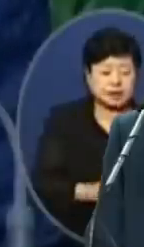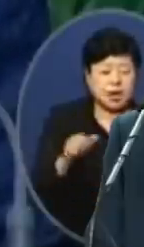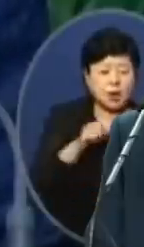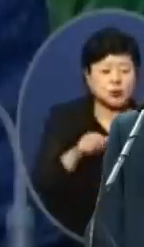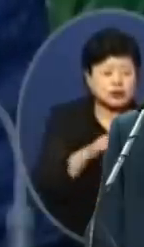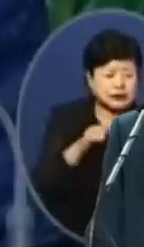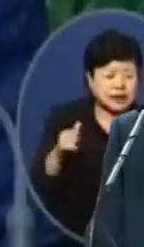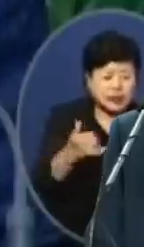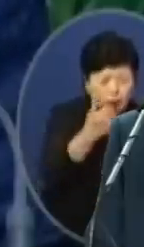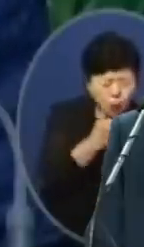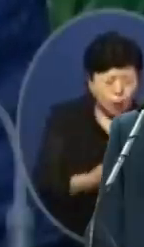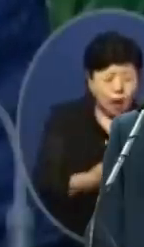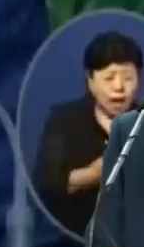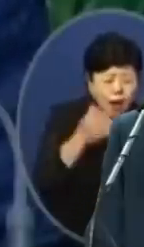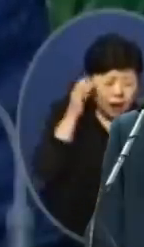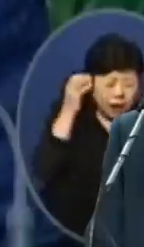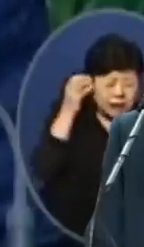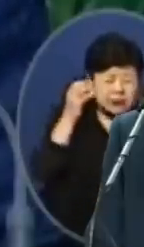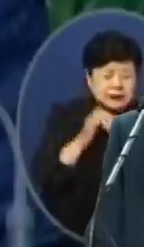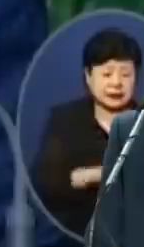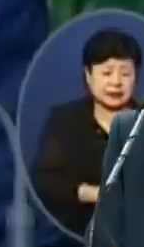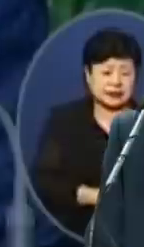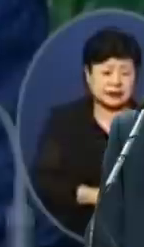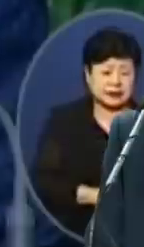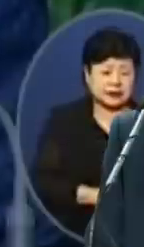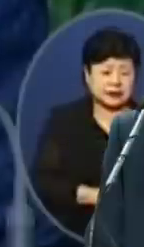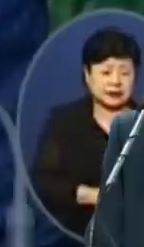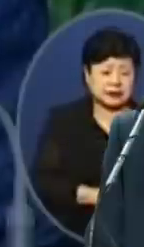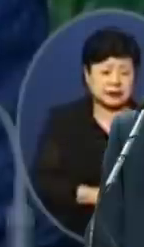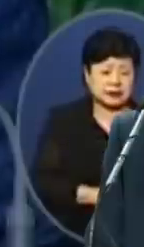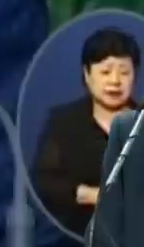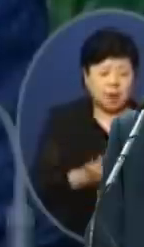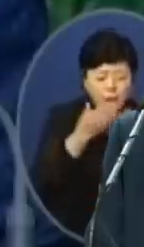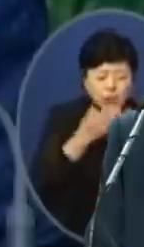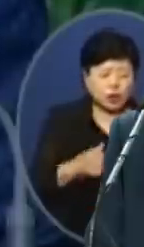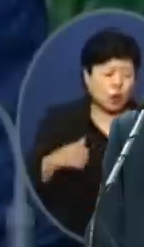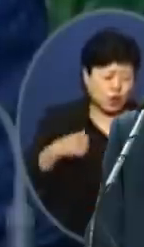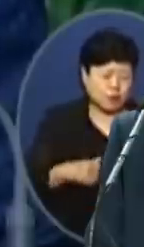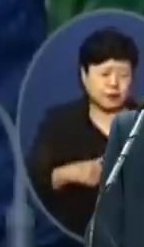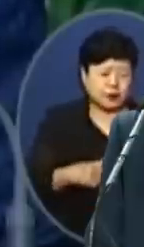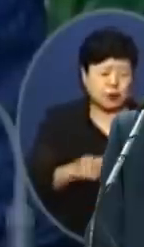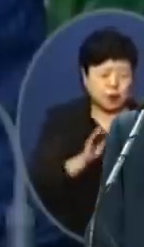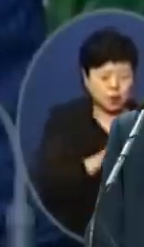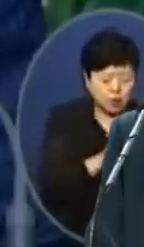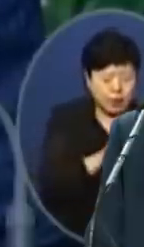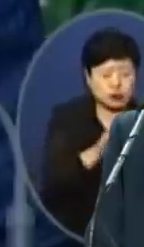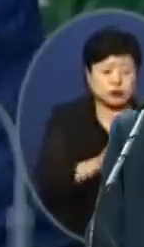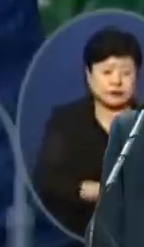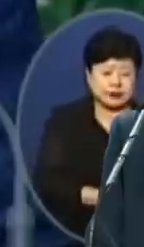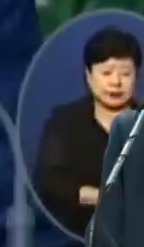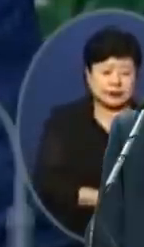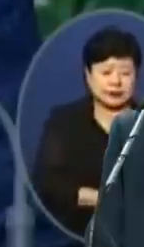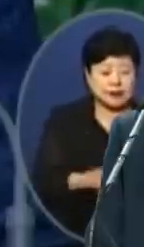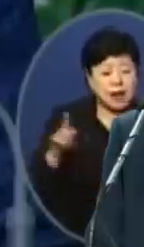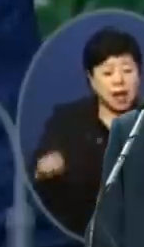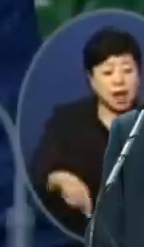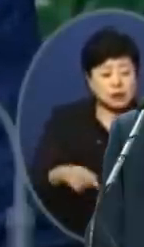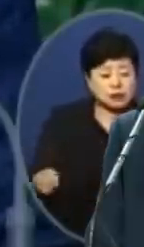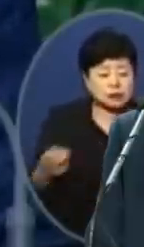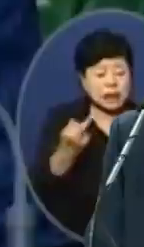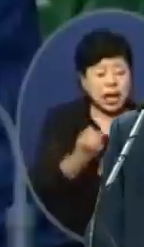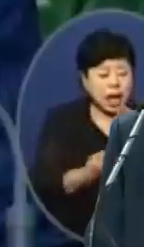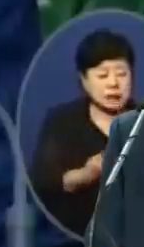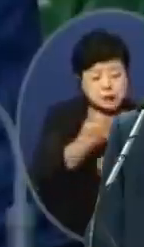5천여 명의 고아원을 고아들을 먹이고 입히고 돌봐주었습니다. 근데 하루는